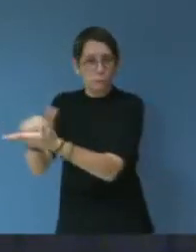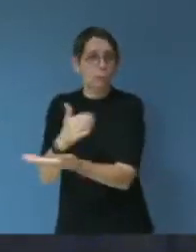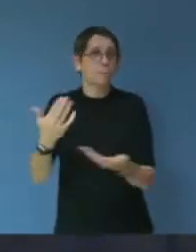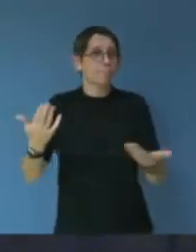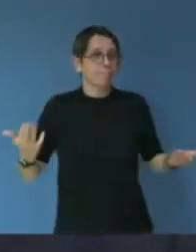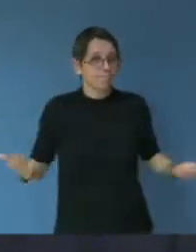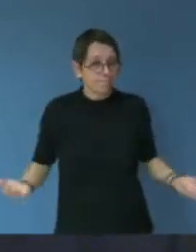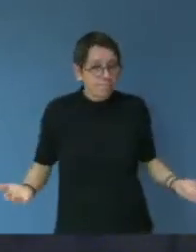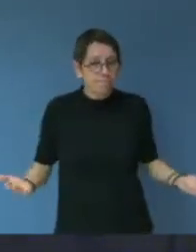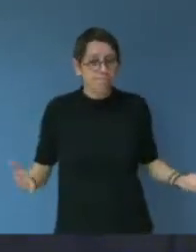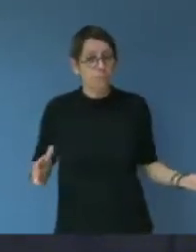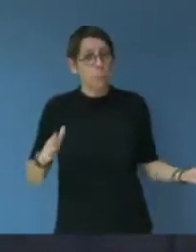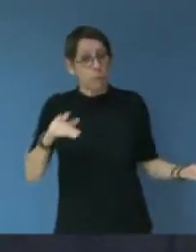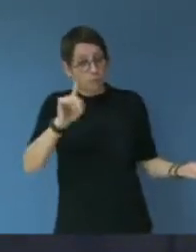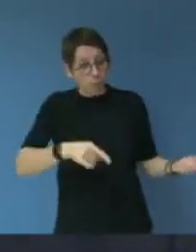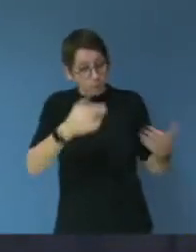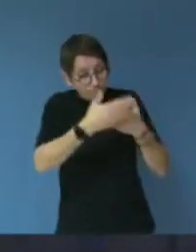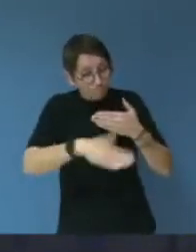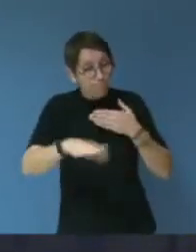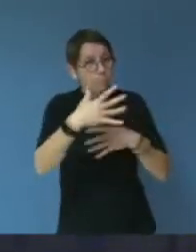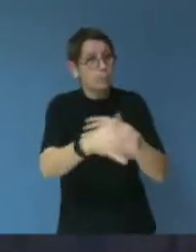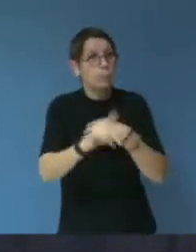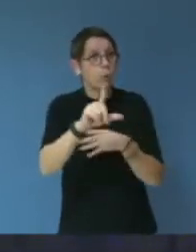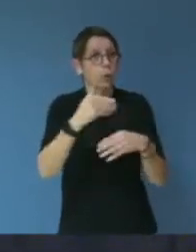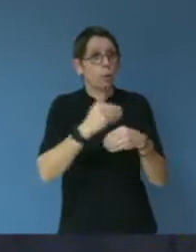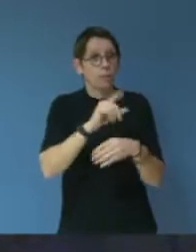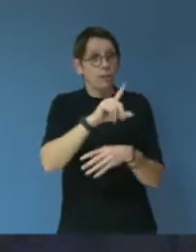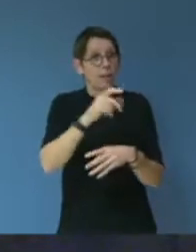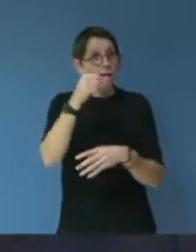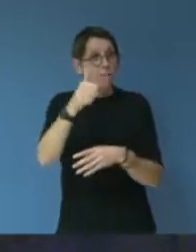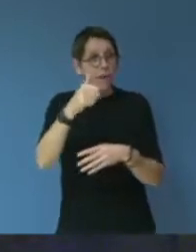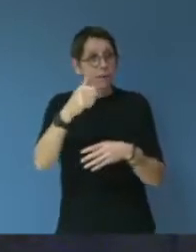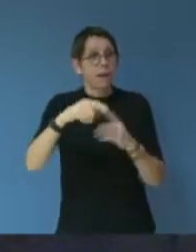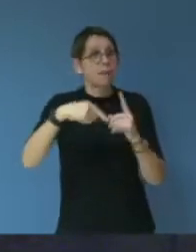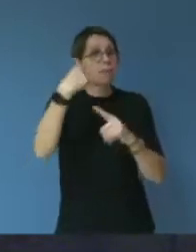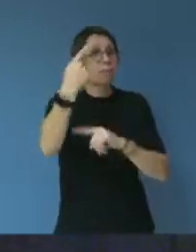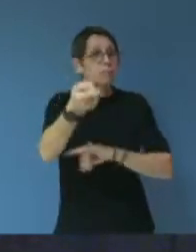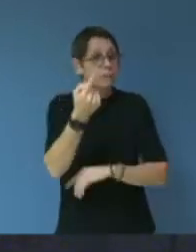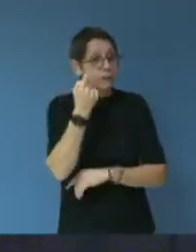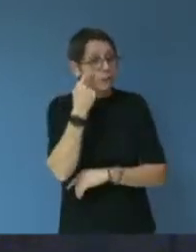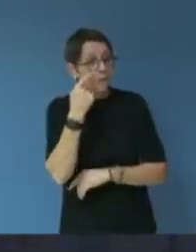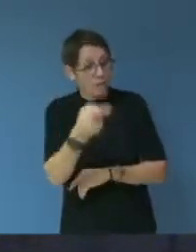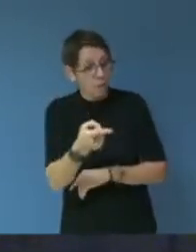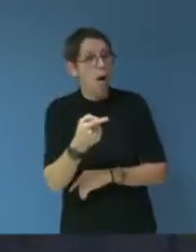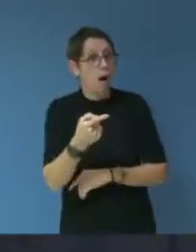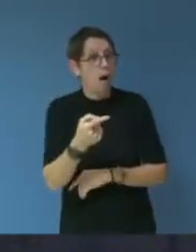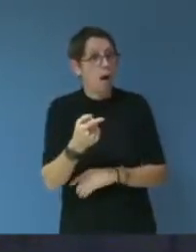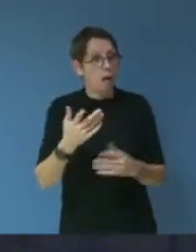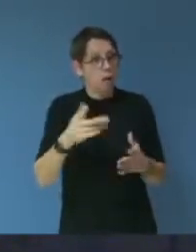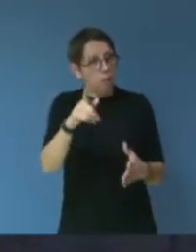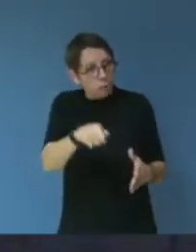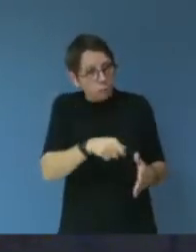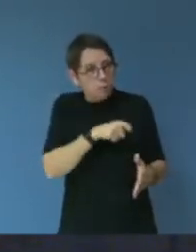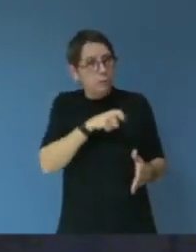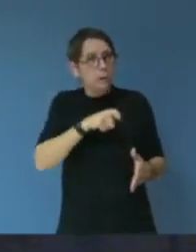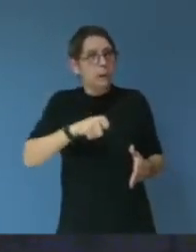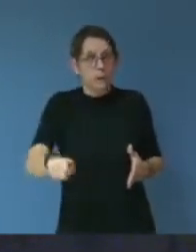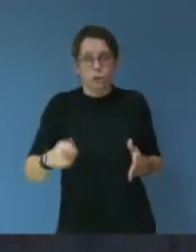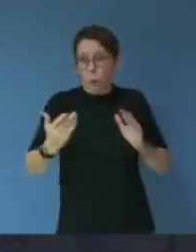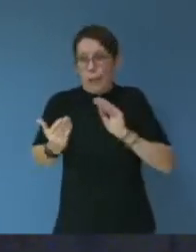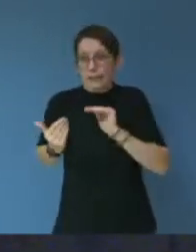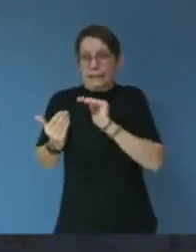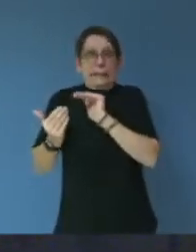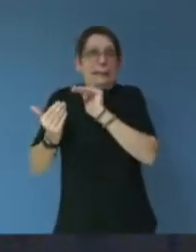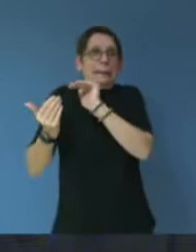comment en 2021, lorsque les choses seront je l'espère, réglé d'un point de